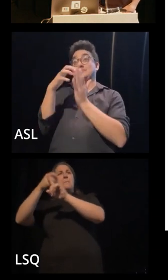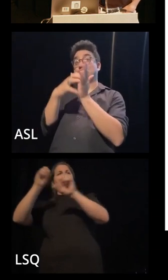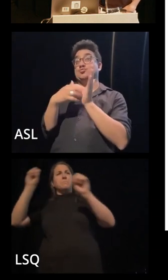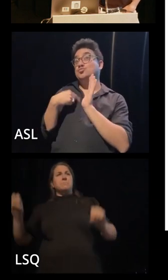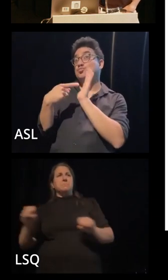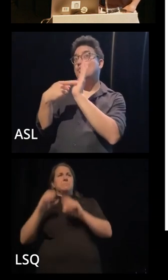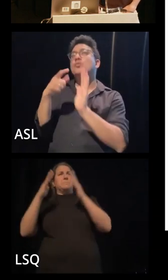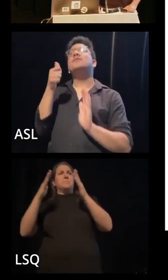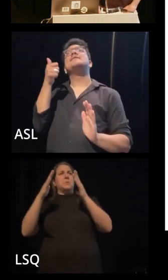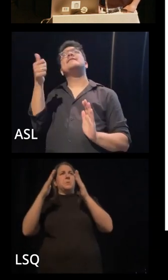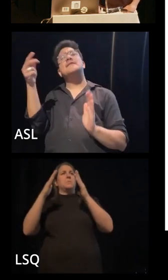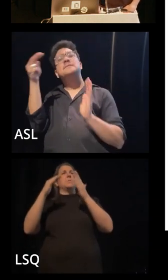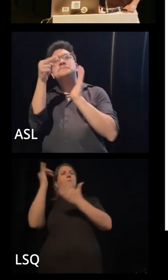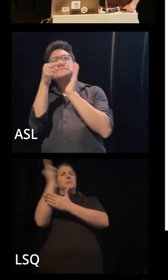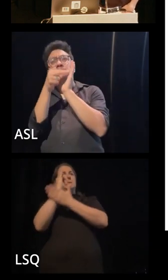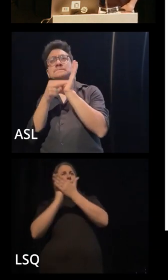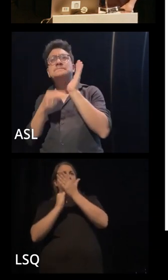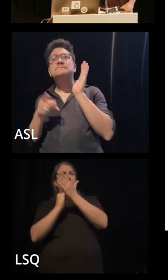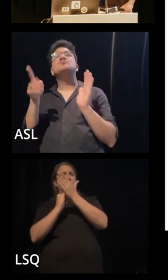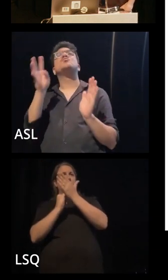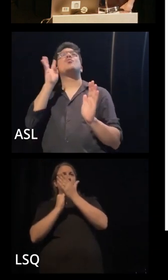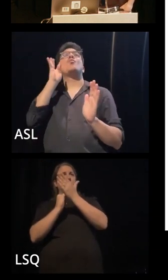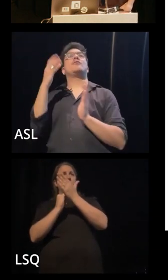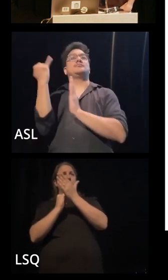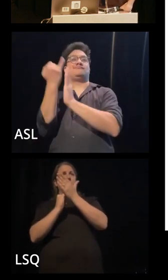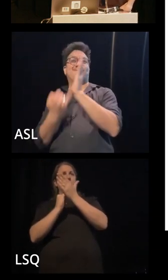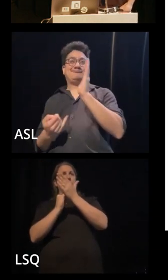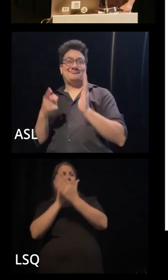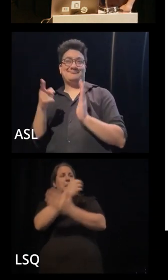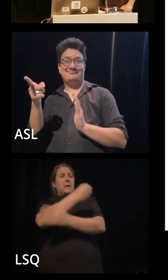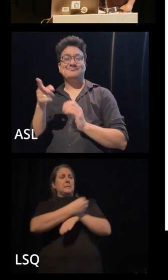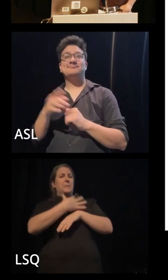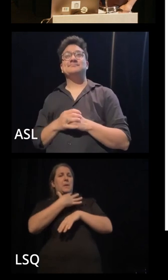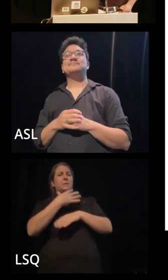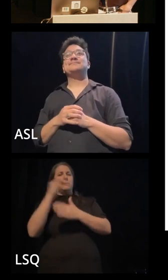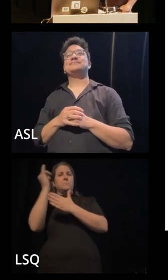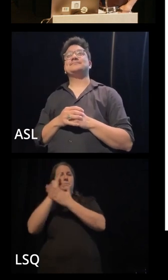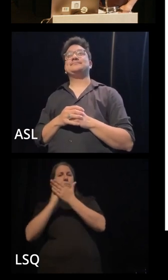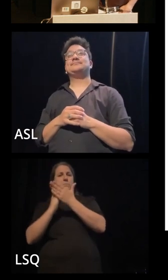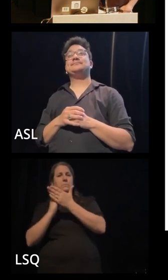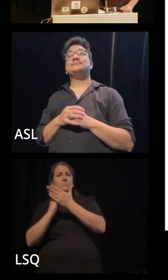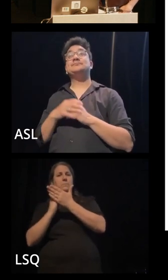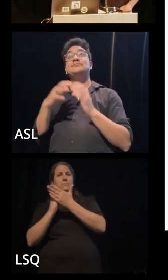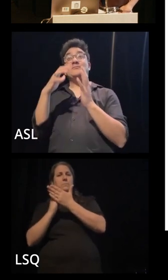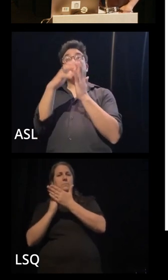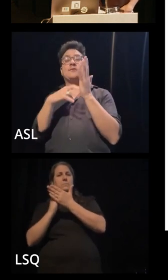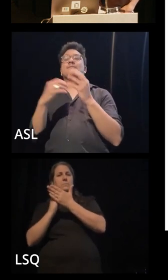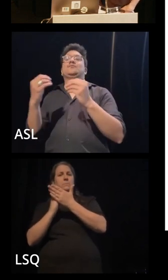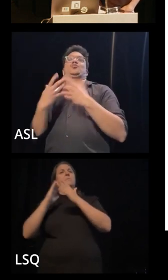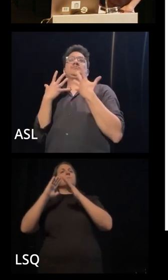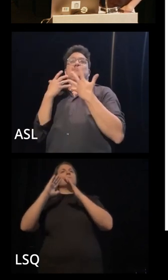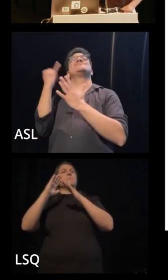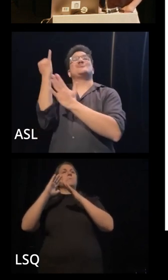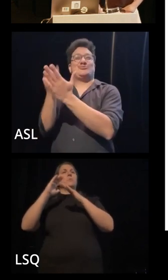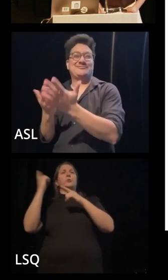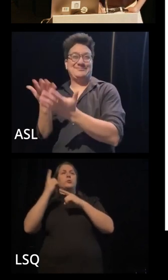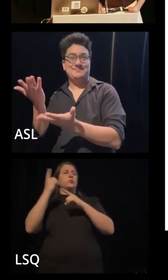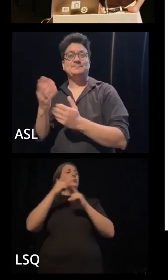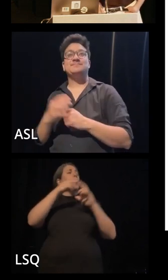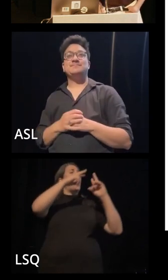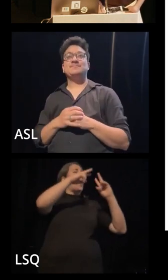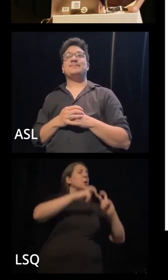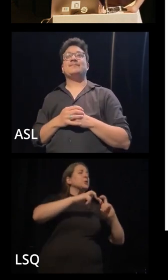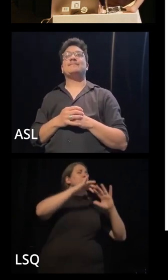de couvertures qui s'inscrivent dans un continuum entre elles et en relation avec les recherches